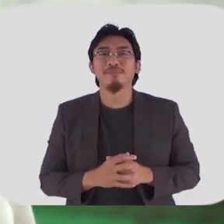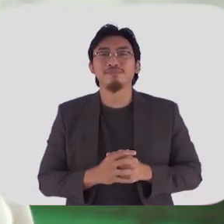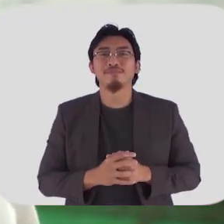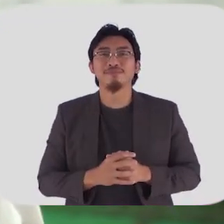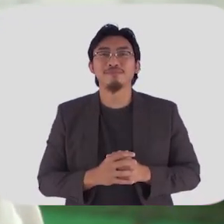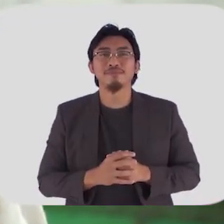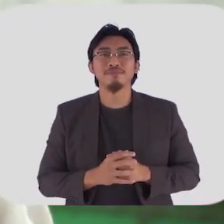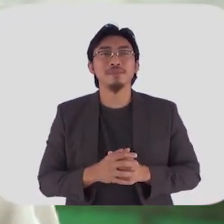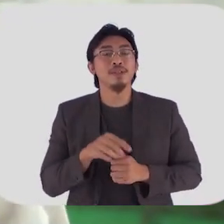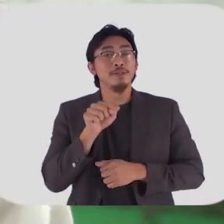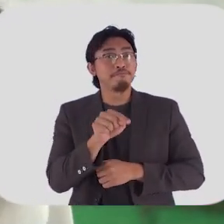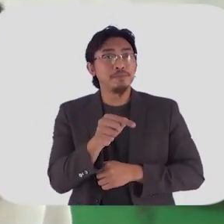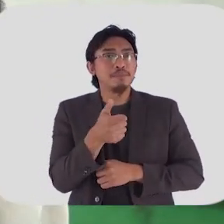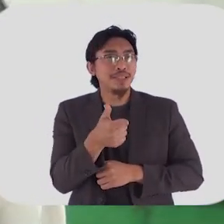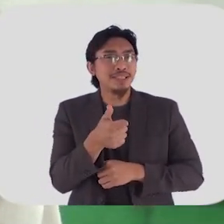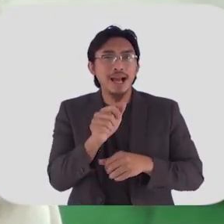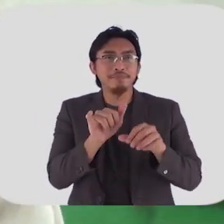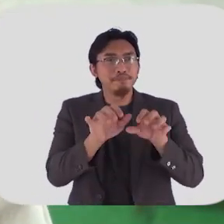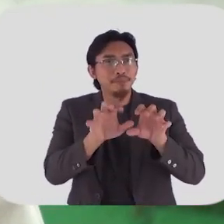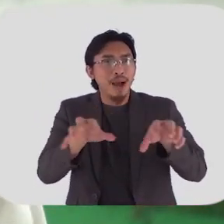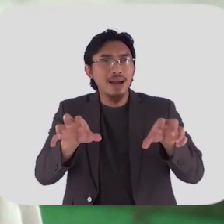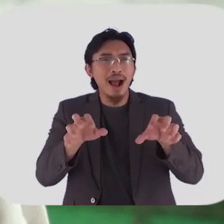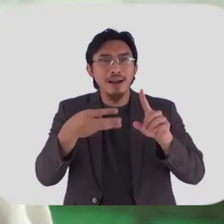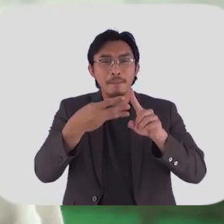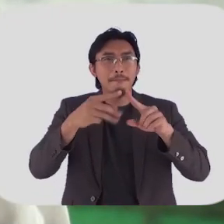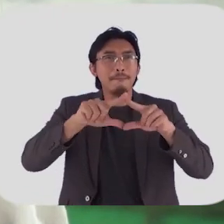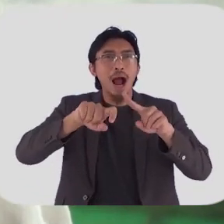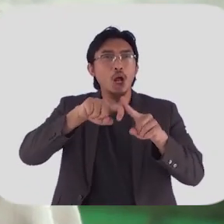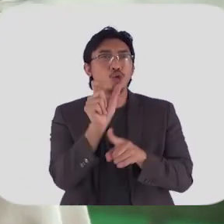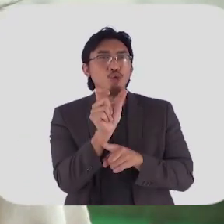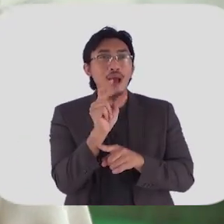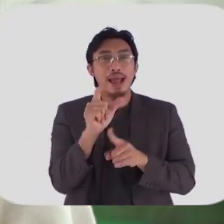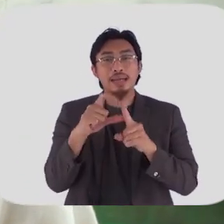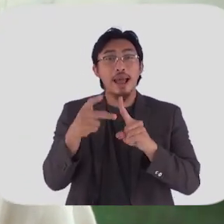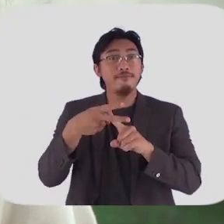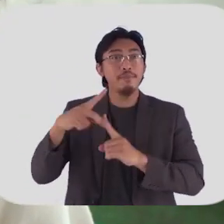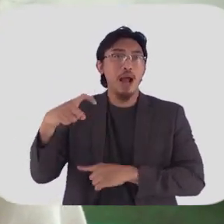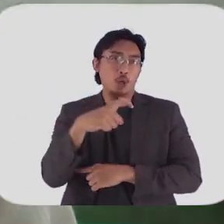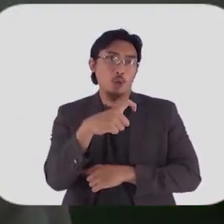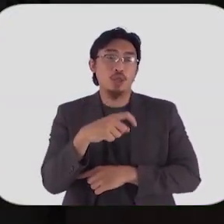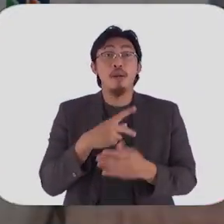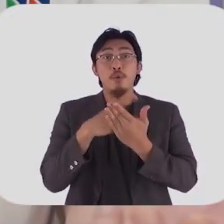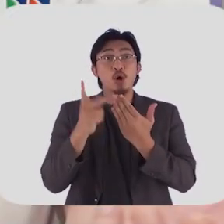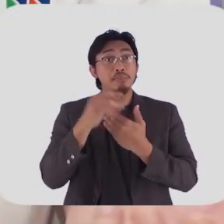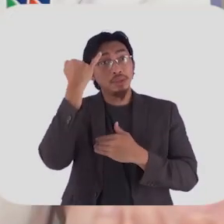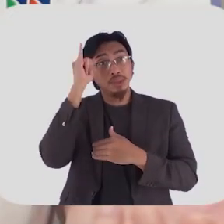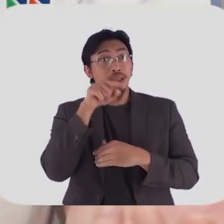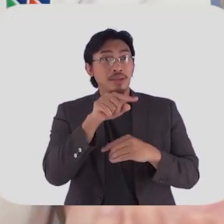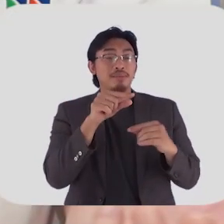dan sayur atau organik yang juga dapat menjadi material bahan baku RDF dan Magot.